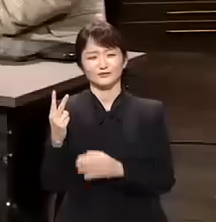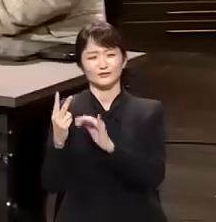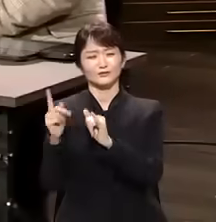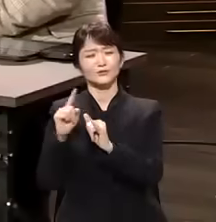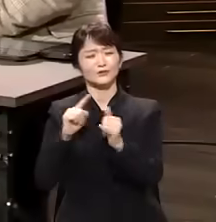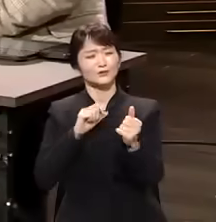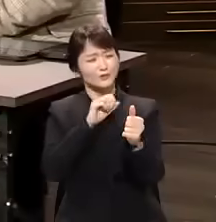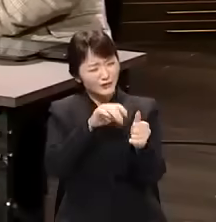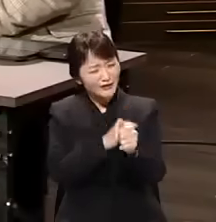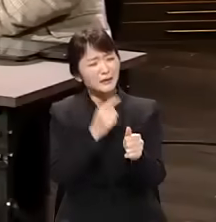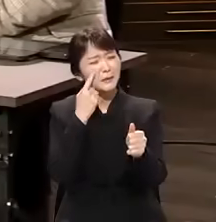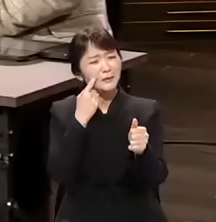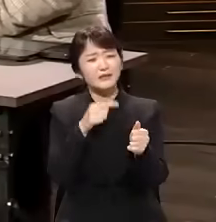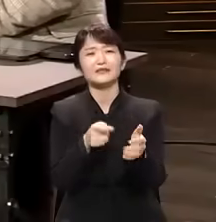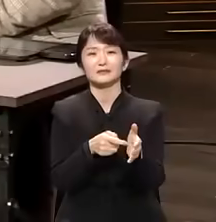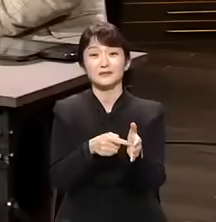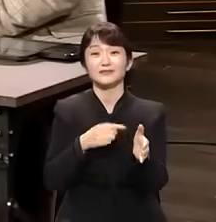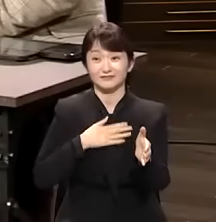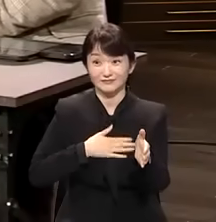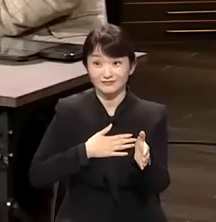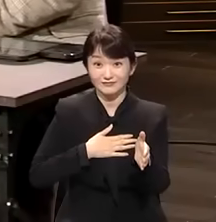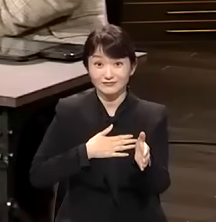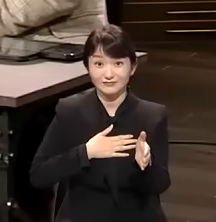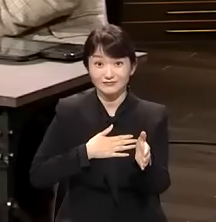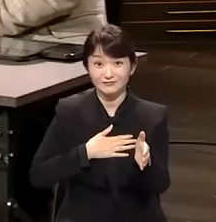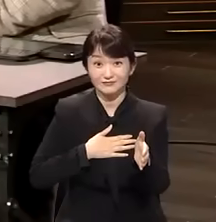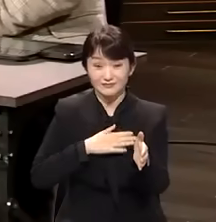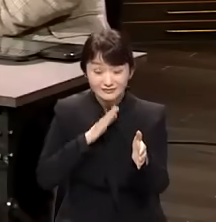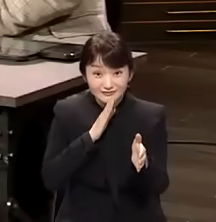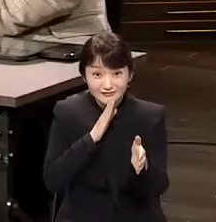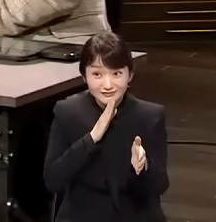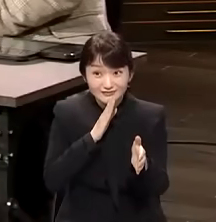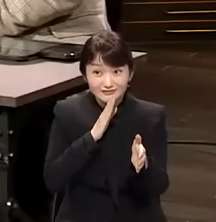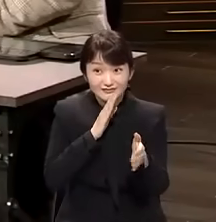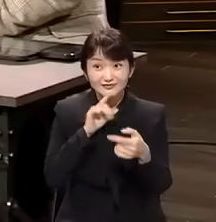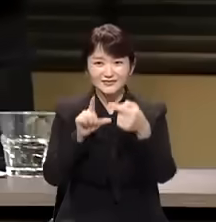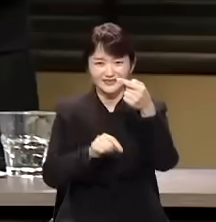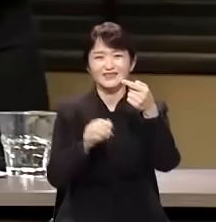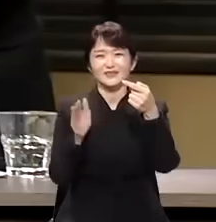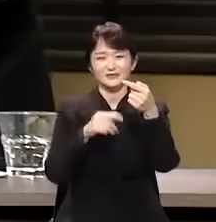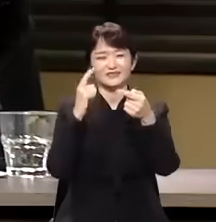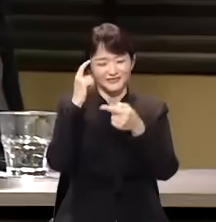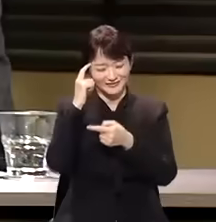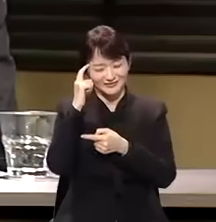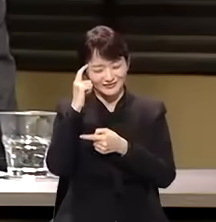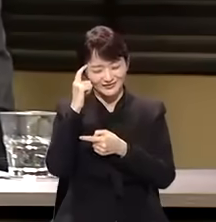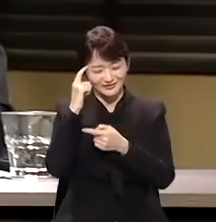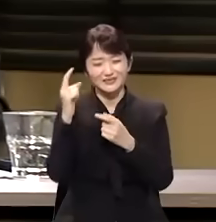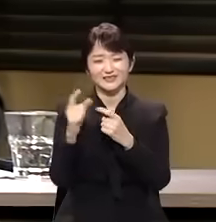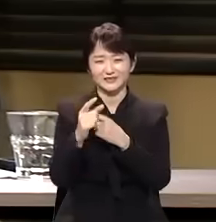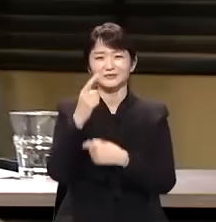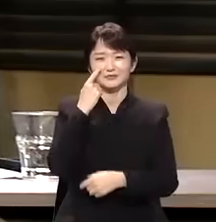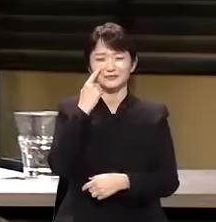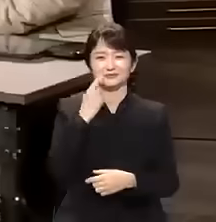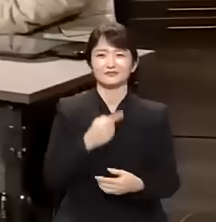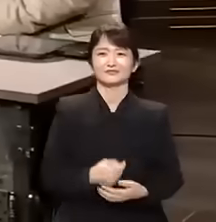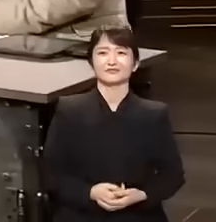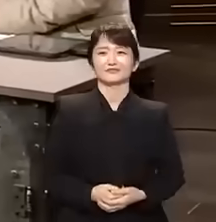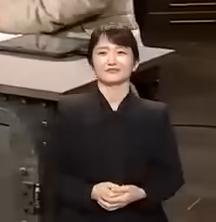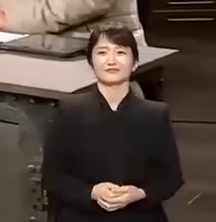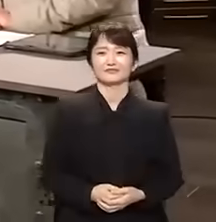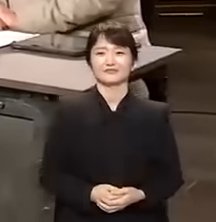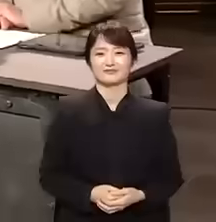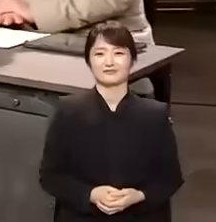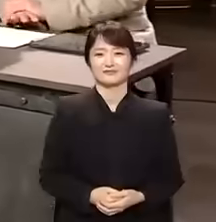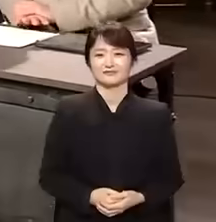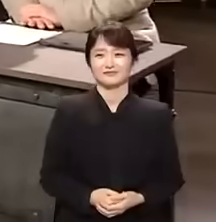급해요 아 급해요 예 알겠습니다 어 진짜 그거 저 1월부터 한번네 저 한번네 알겠습니다 아 제 제가